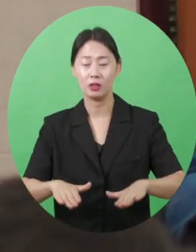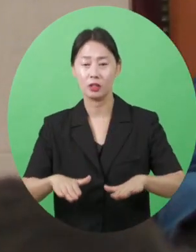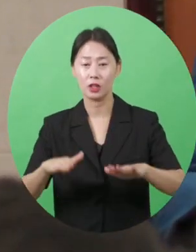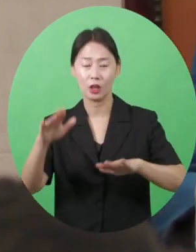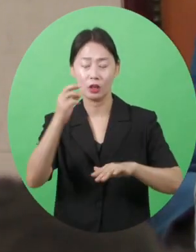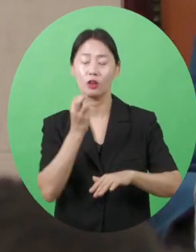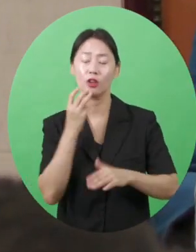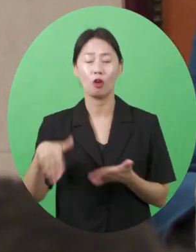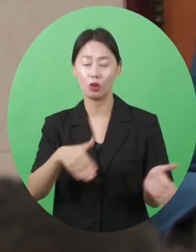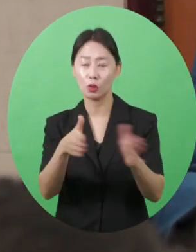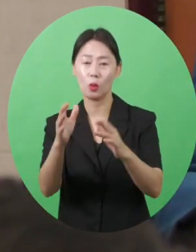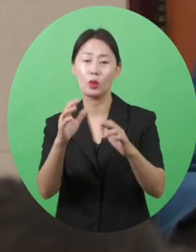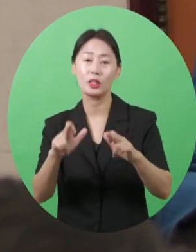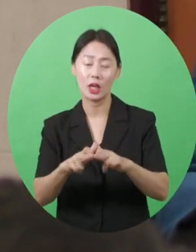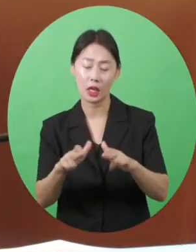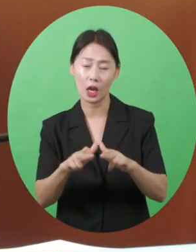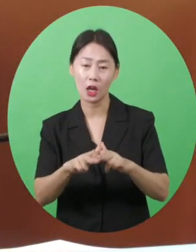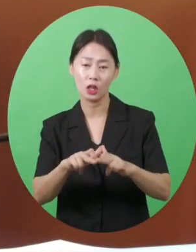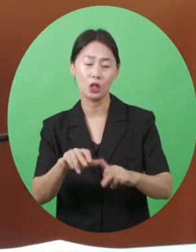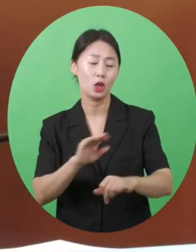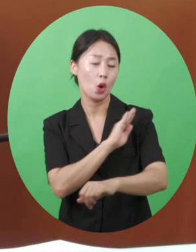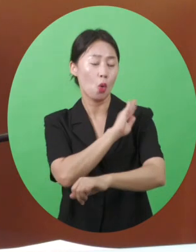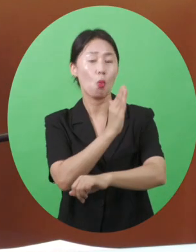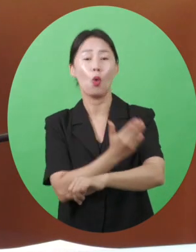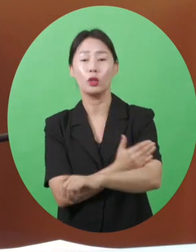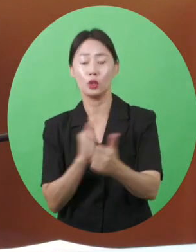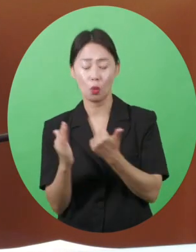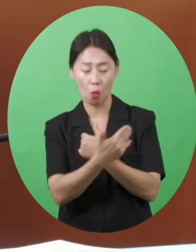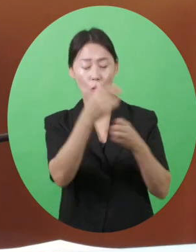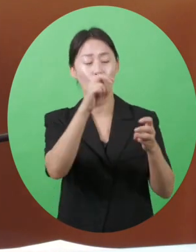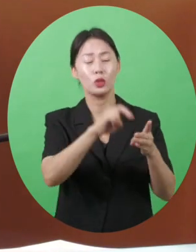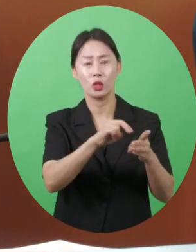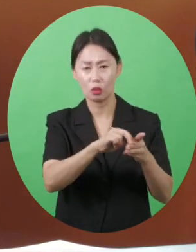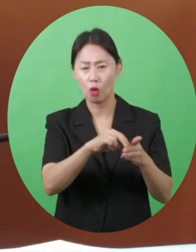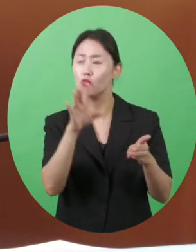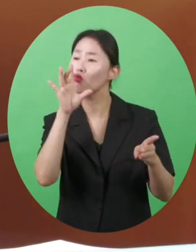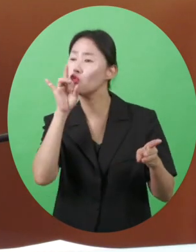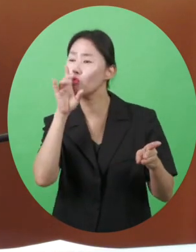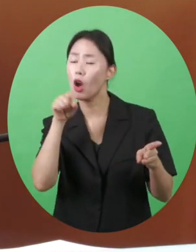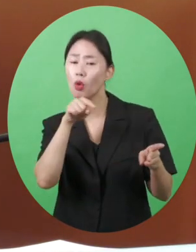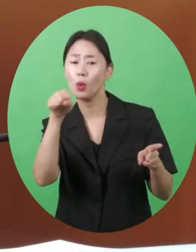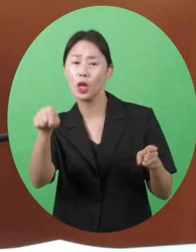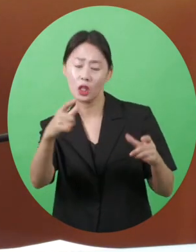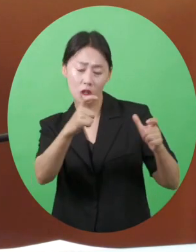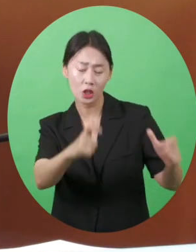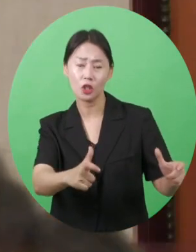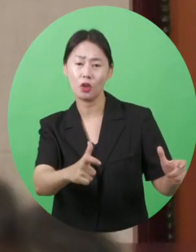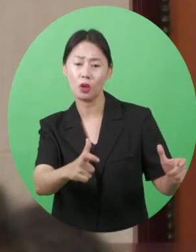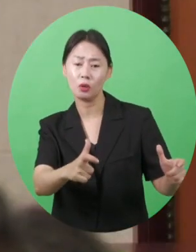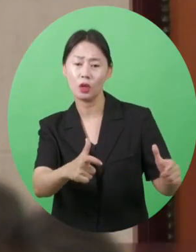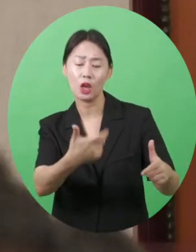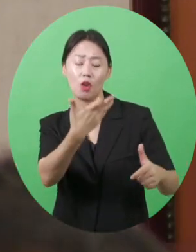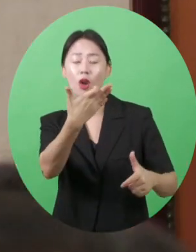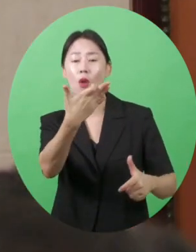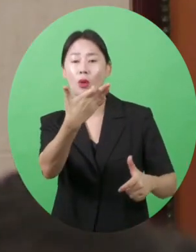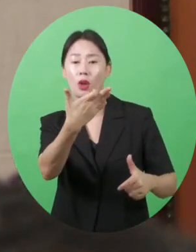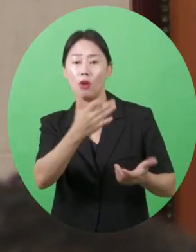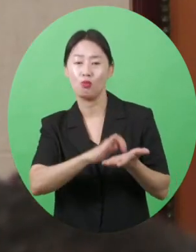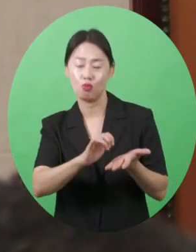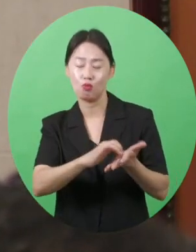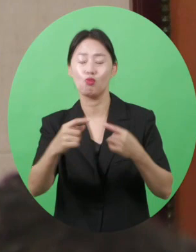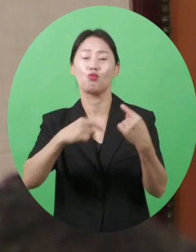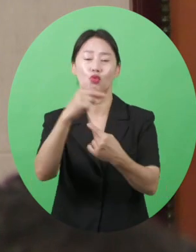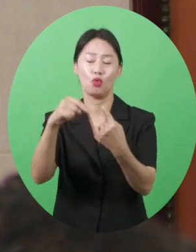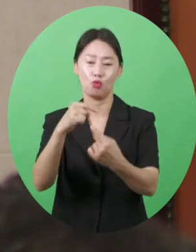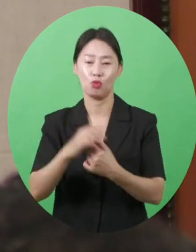권익공단에 근무하고 있는 송남영입니다. 현재 전국의 뭐 중앙 옹호기관을 제외하고 지역 옹호기관이 19개